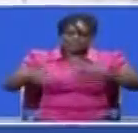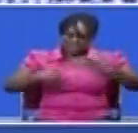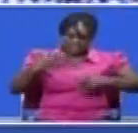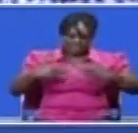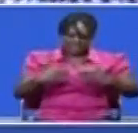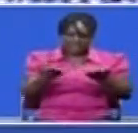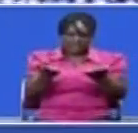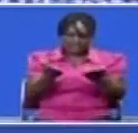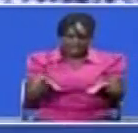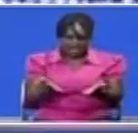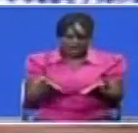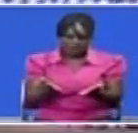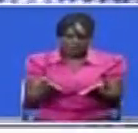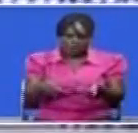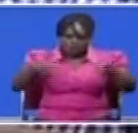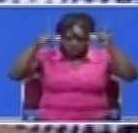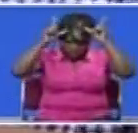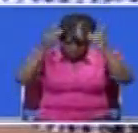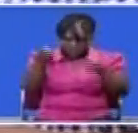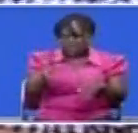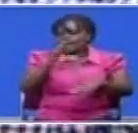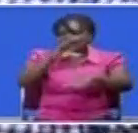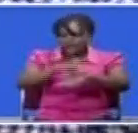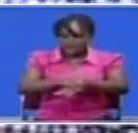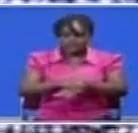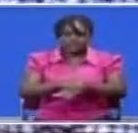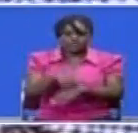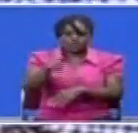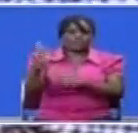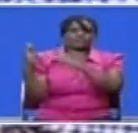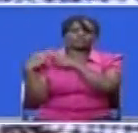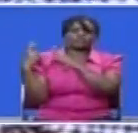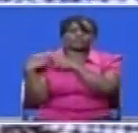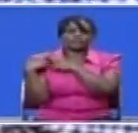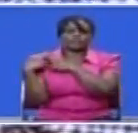kucheza. Yaani footprints and number imefika, your location inakuwa responsible.